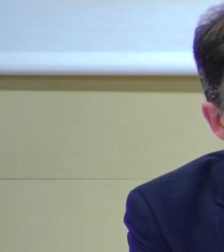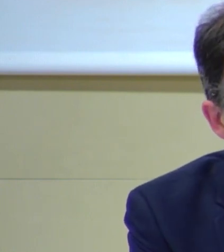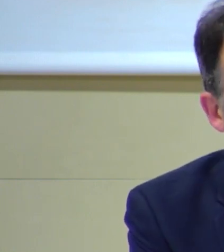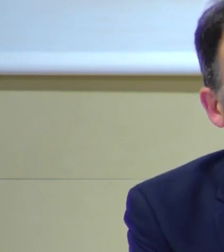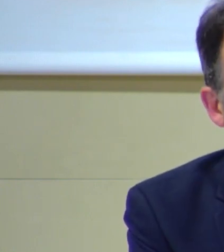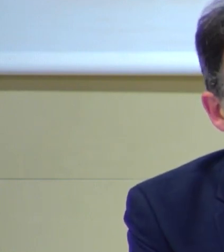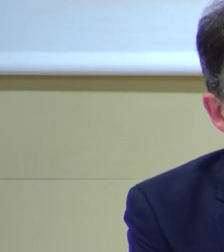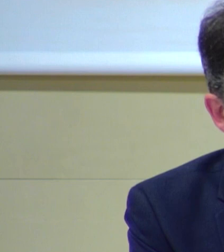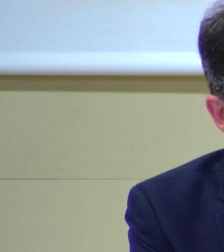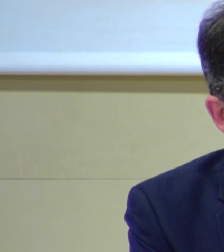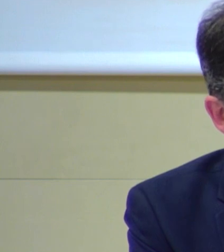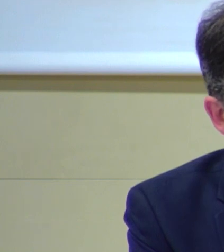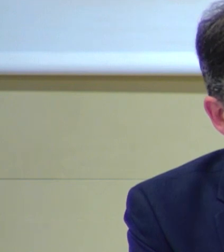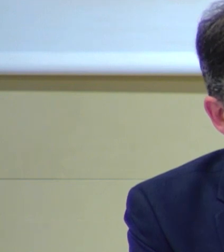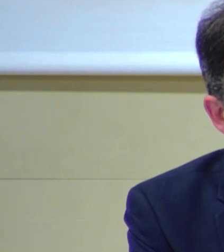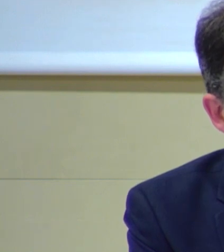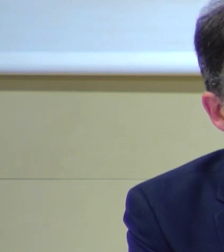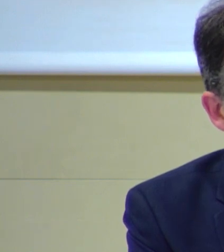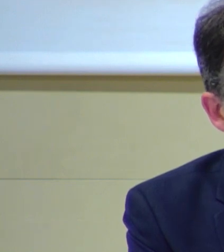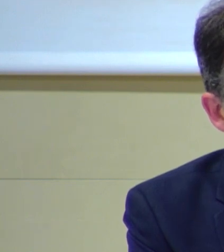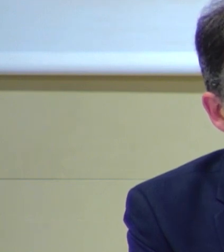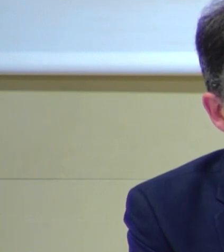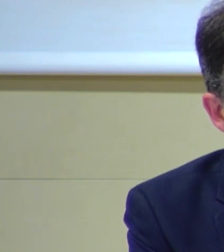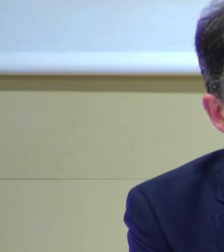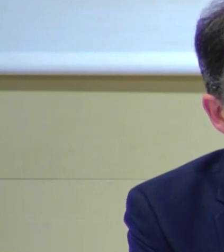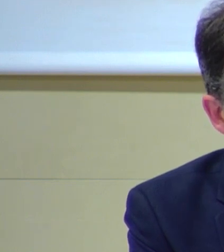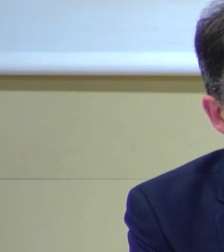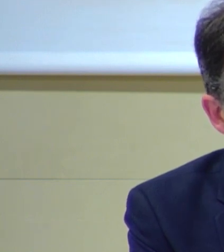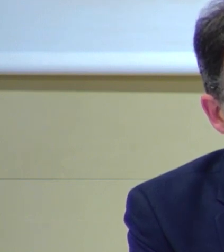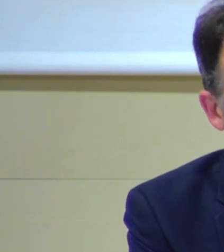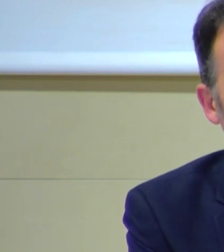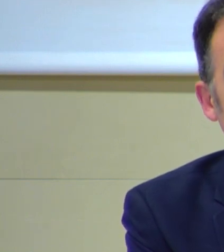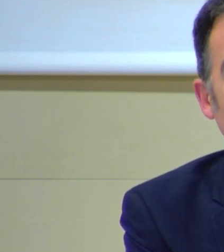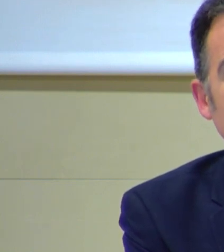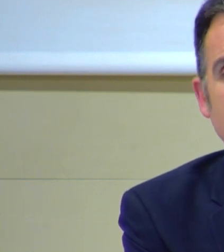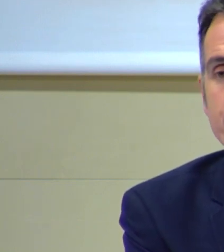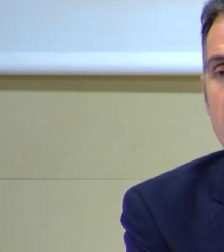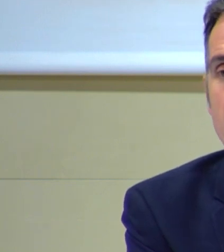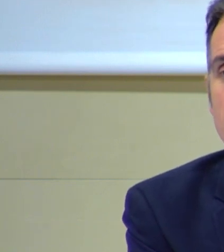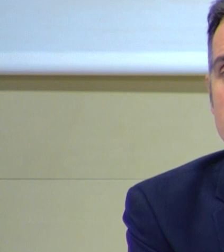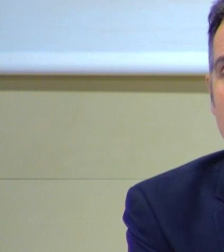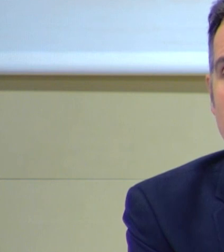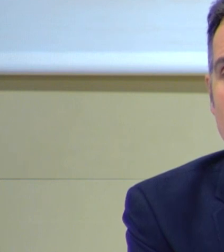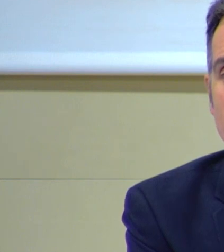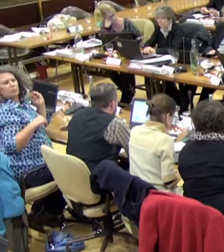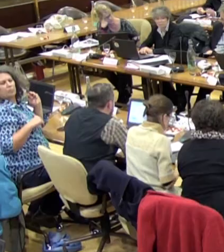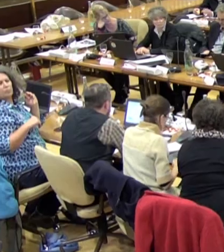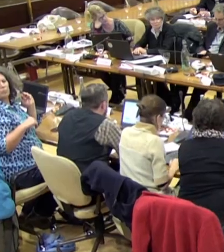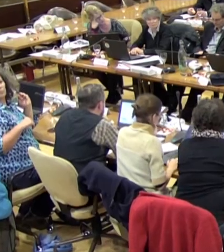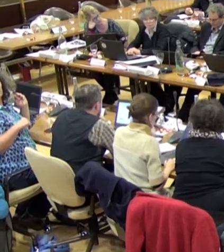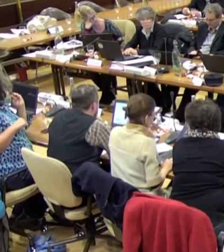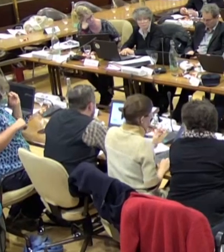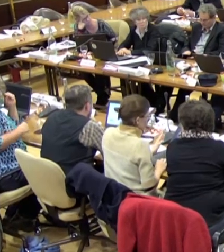59 vers les alpes sans sida la signature de la charte d'enseignants d'engagement du corps et vie qui ne prend pas part au vote